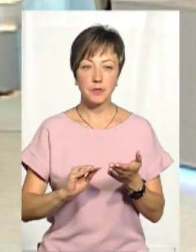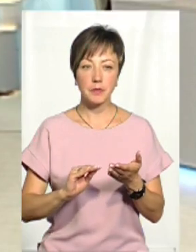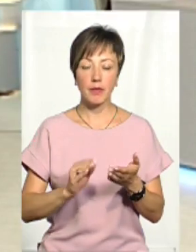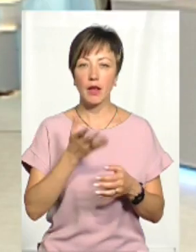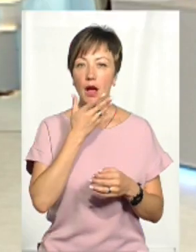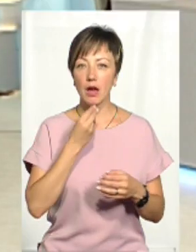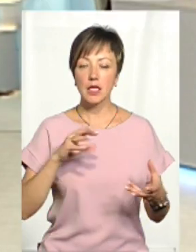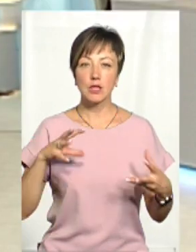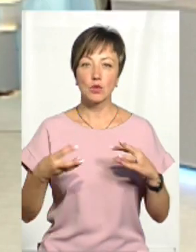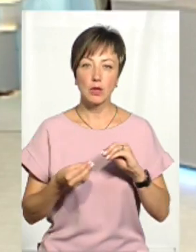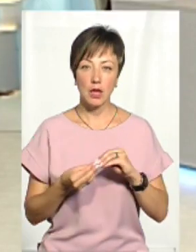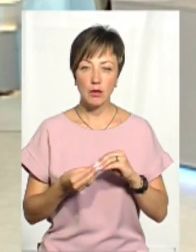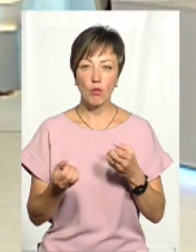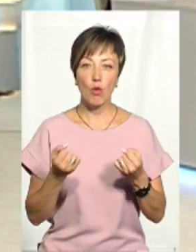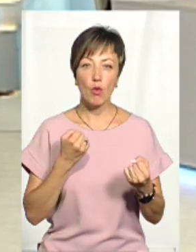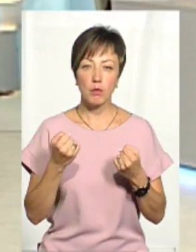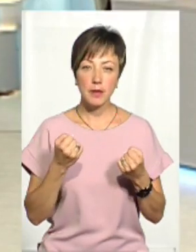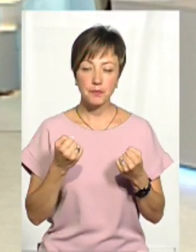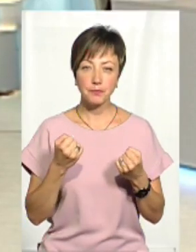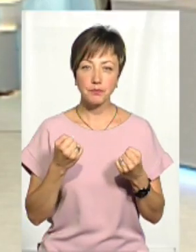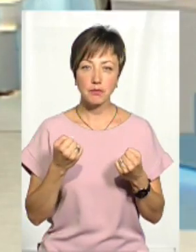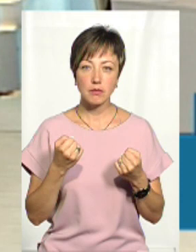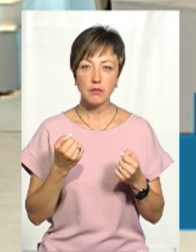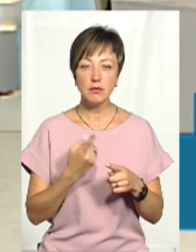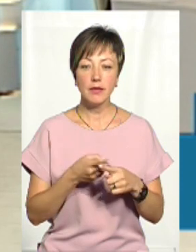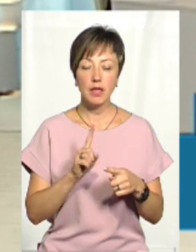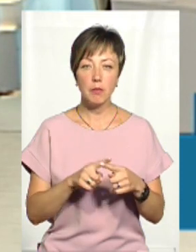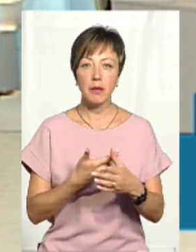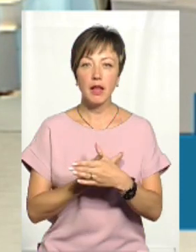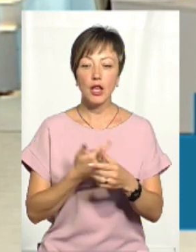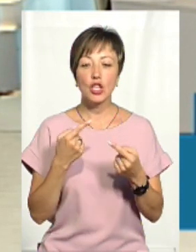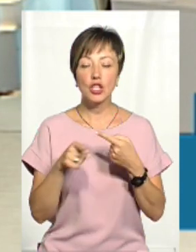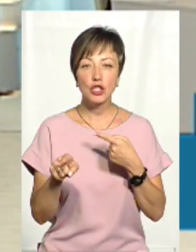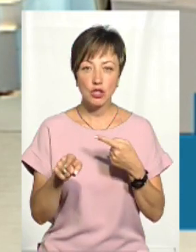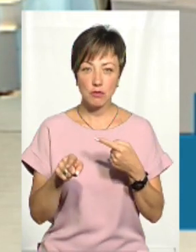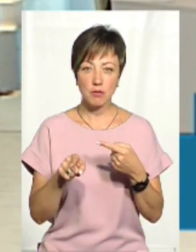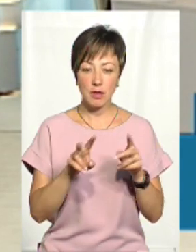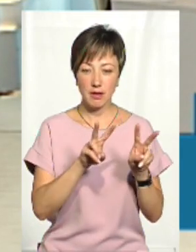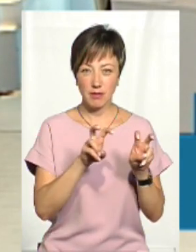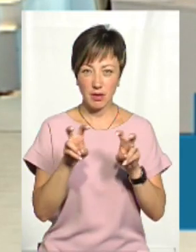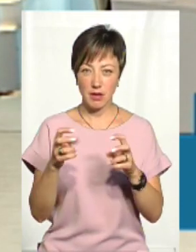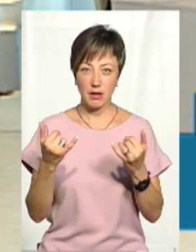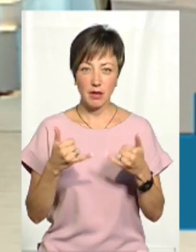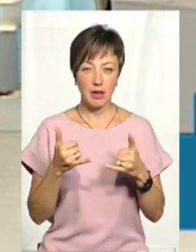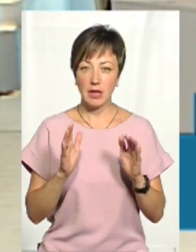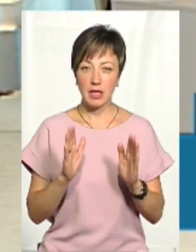скажімо, досить гарні результати боротьби з цим метеликом і іншими інсектицидами, не